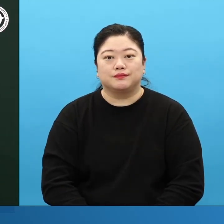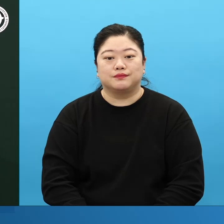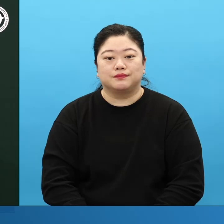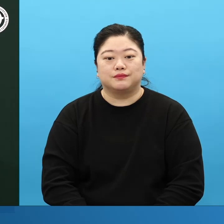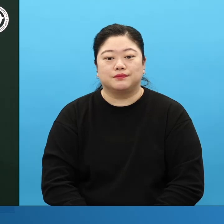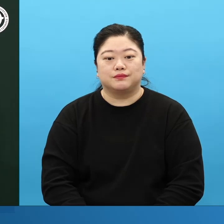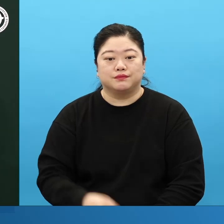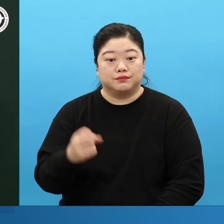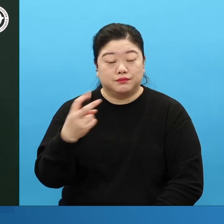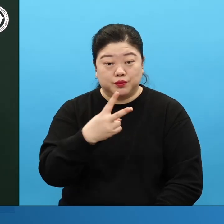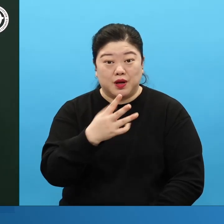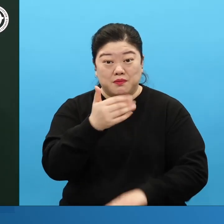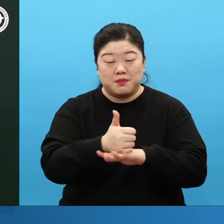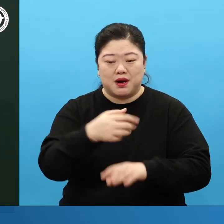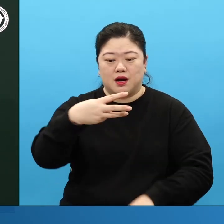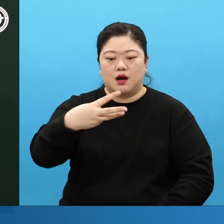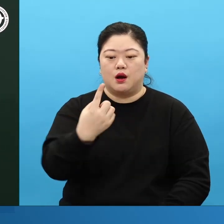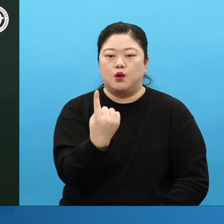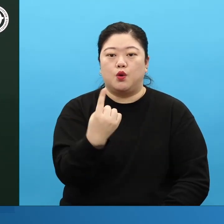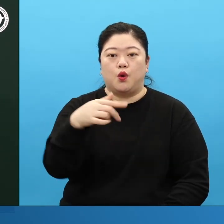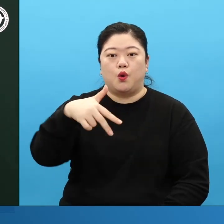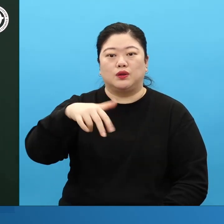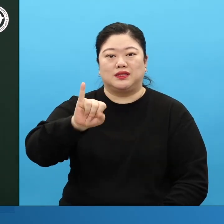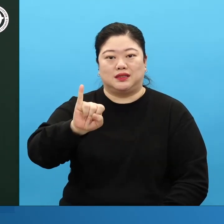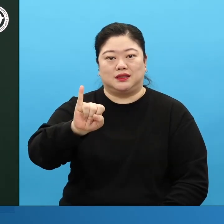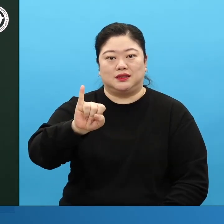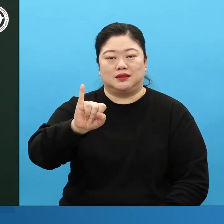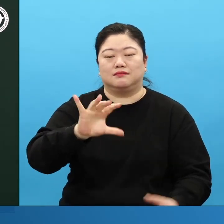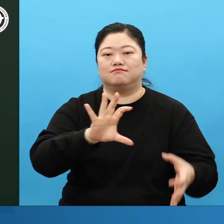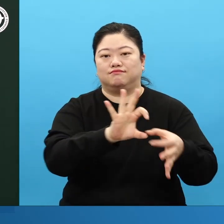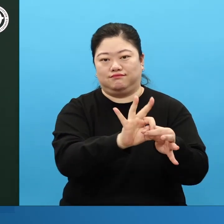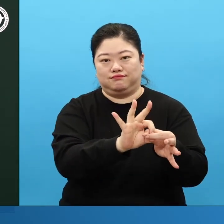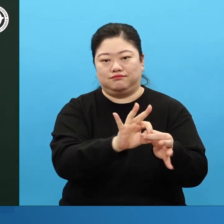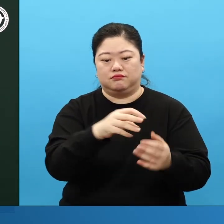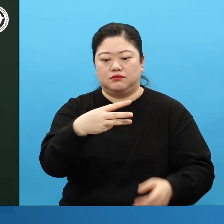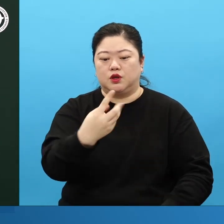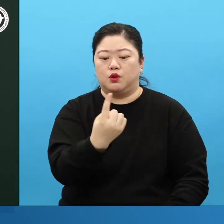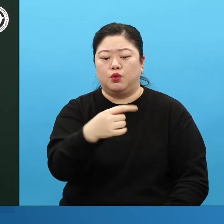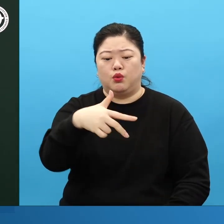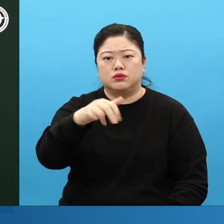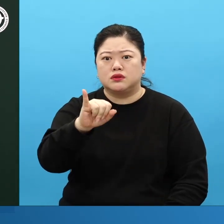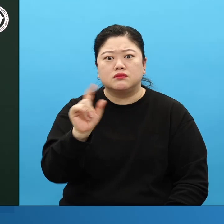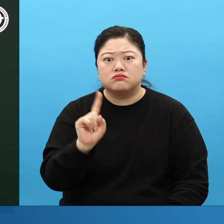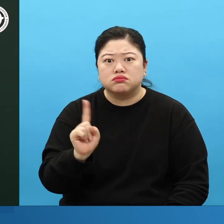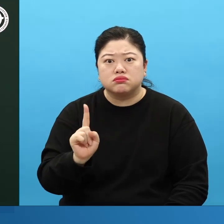로지로 연결돼요. Se conectan con las logias después. 이거는 완전히